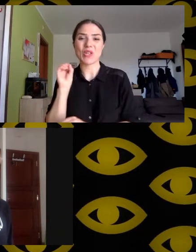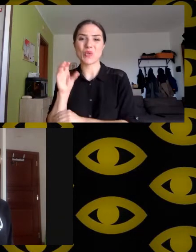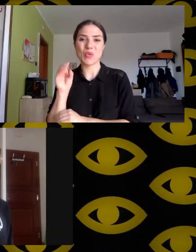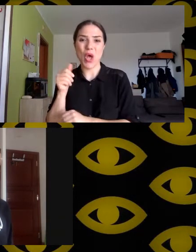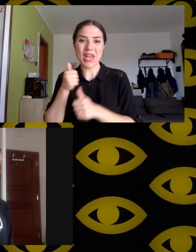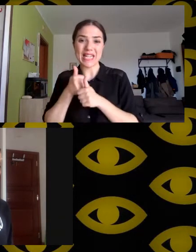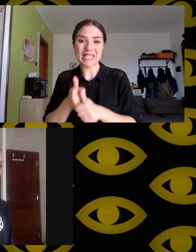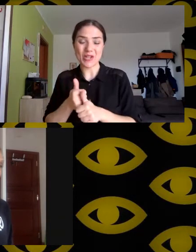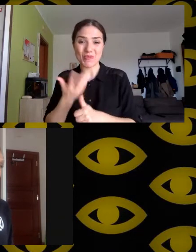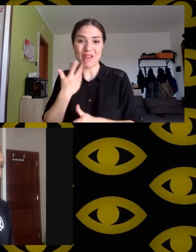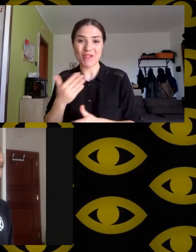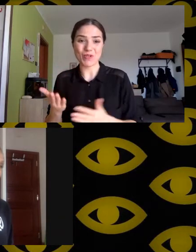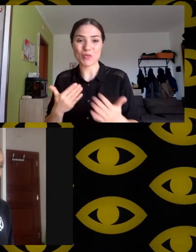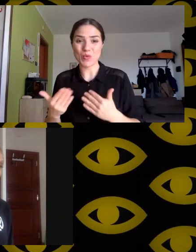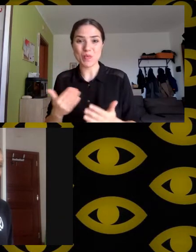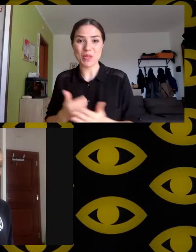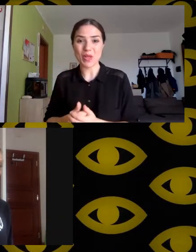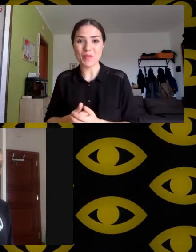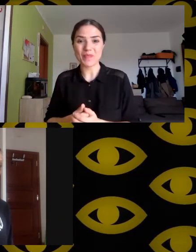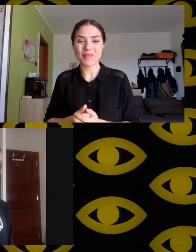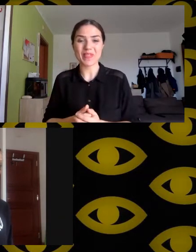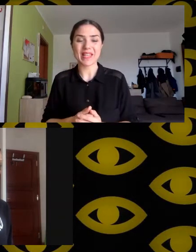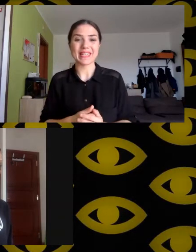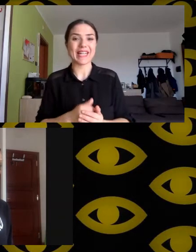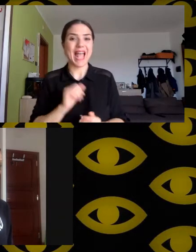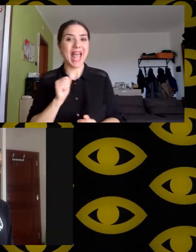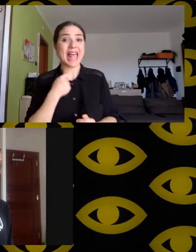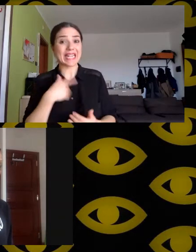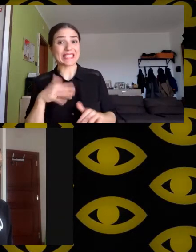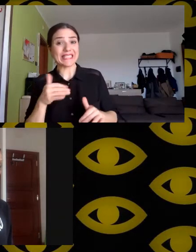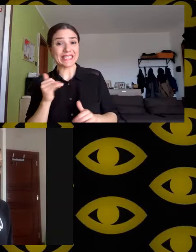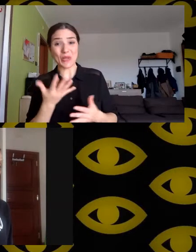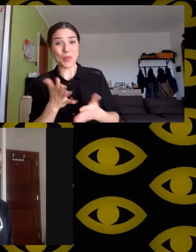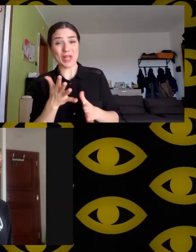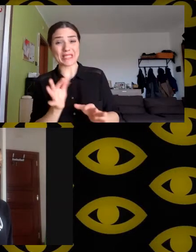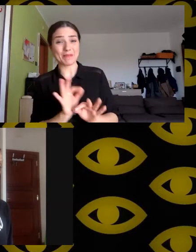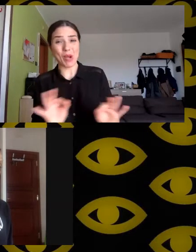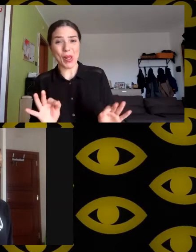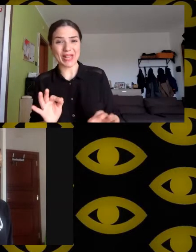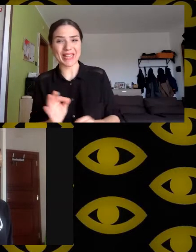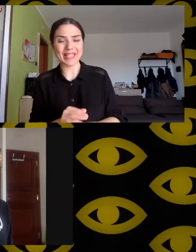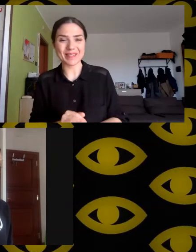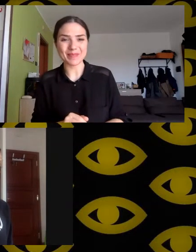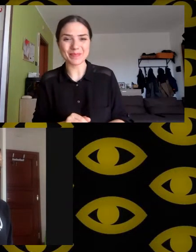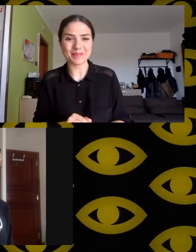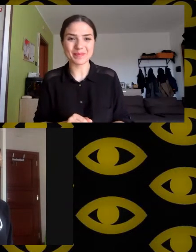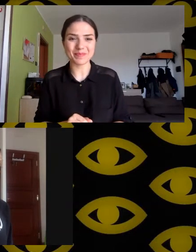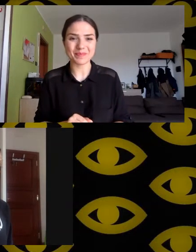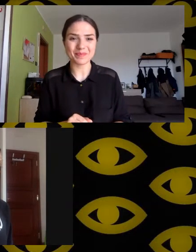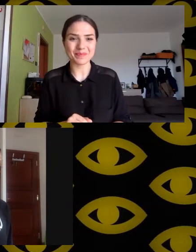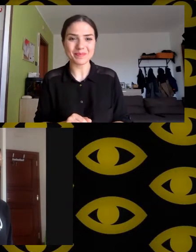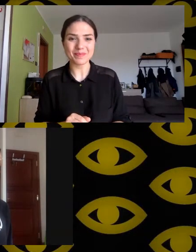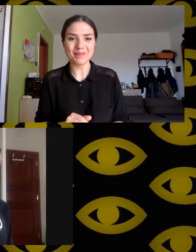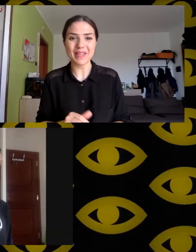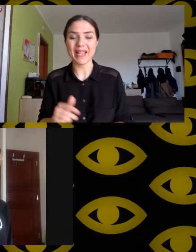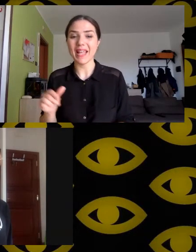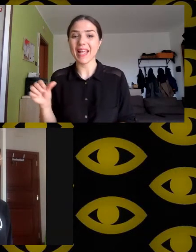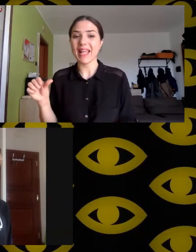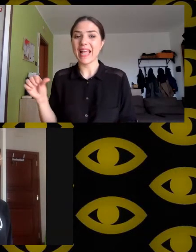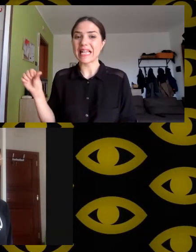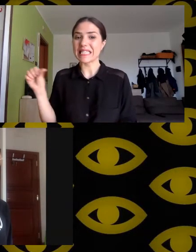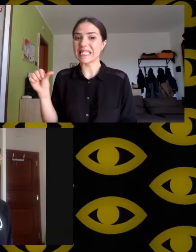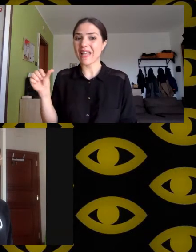farveli vedere. Bene, e a proposito di sociale, leggo anche questo bellissimo commento di Stefania, che dice: